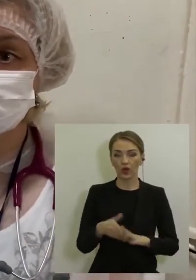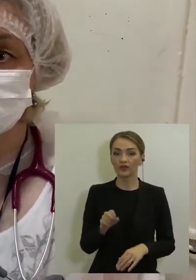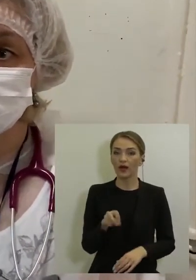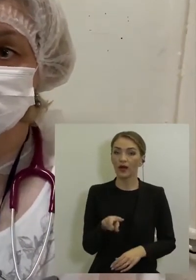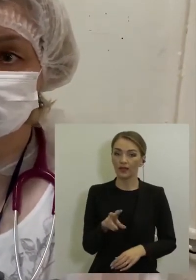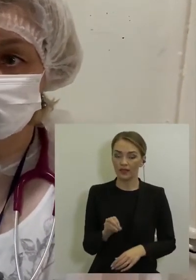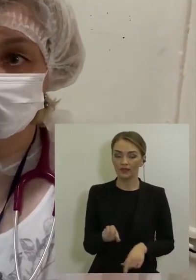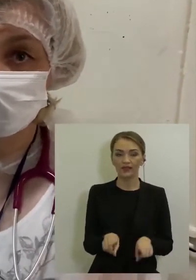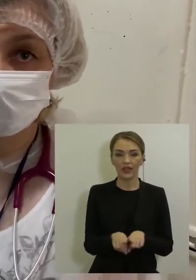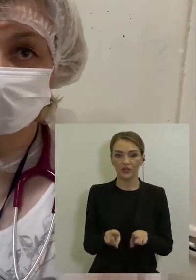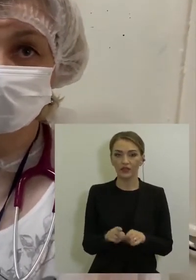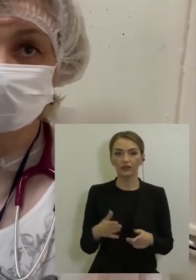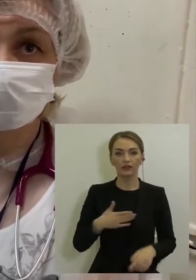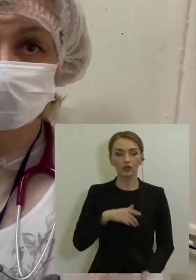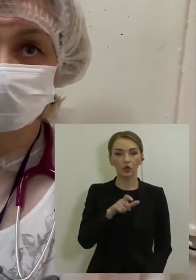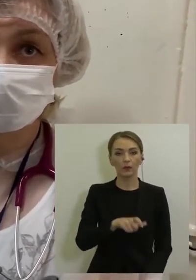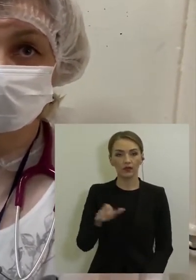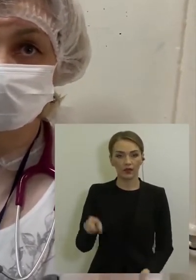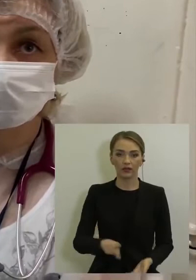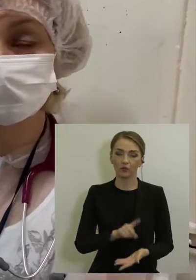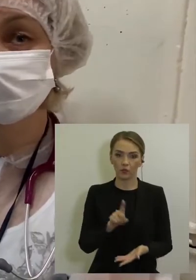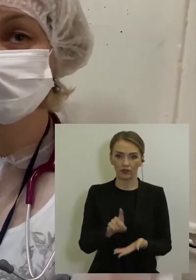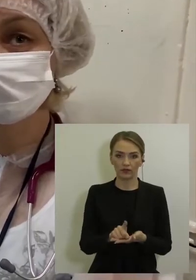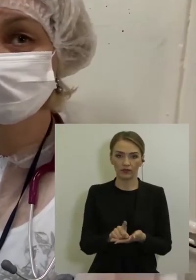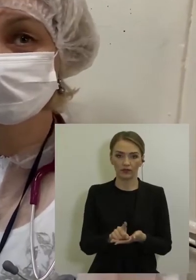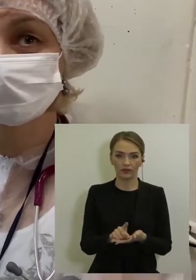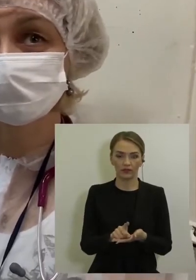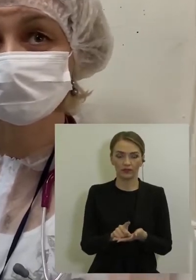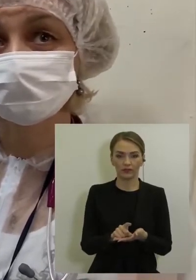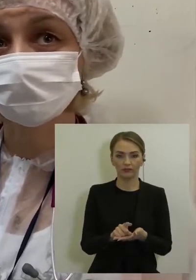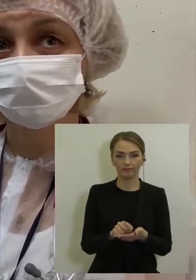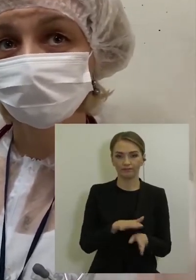але все ж таки наші громадяни повинні зробити висновки.